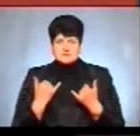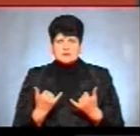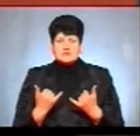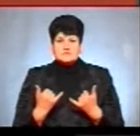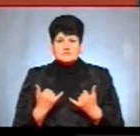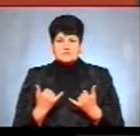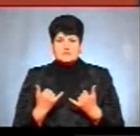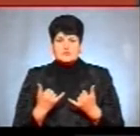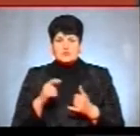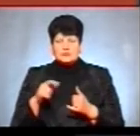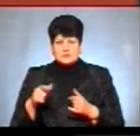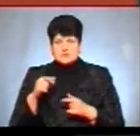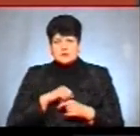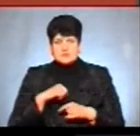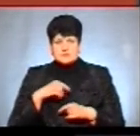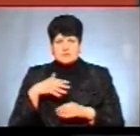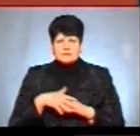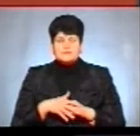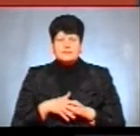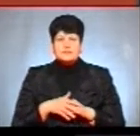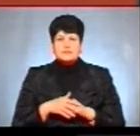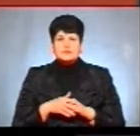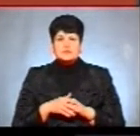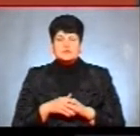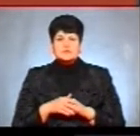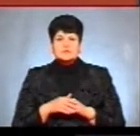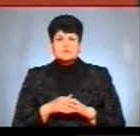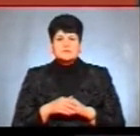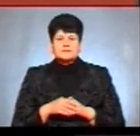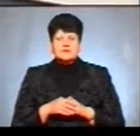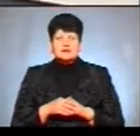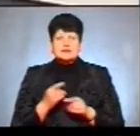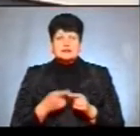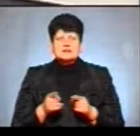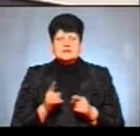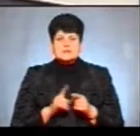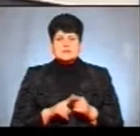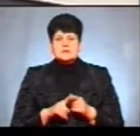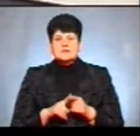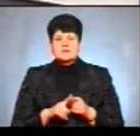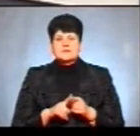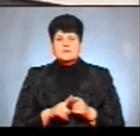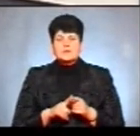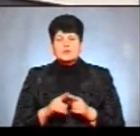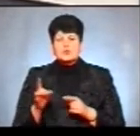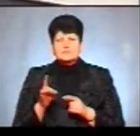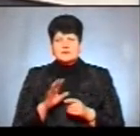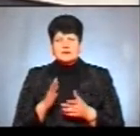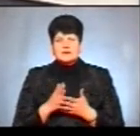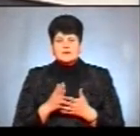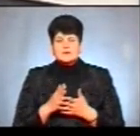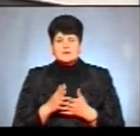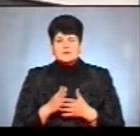достатній, аби люди усвідомлювали, що не можна зривати первоцвіти? Ну, я думаю, що розмір не є ще достатній, бо тому